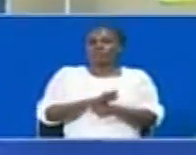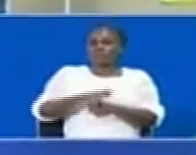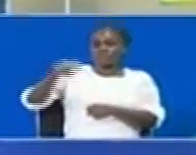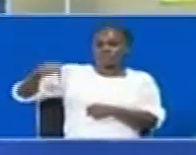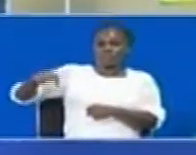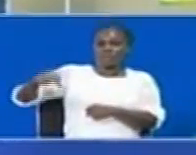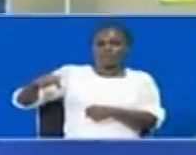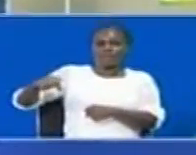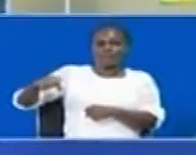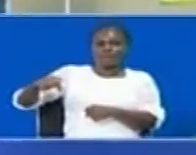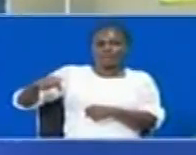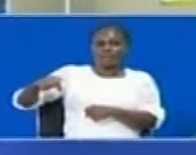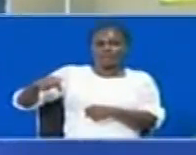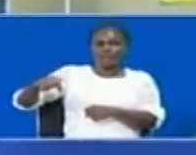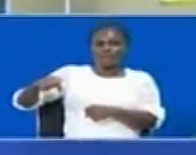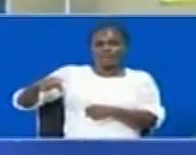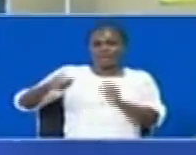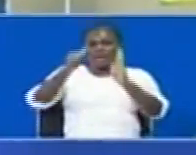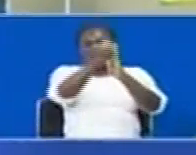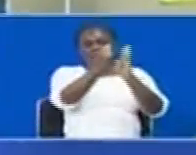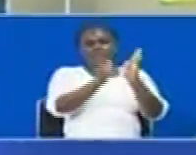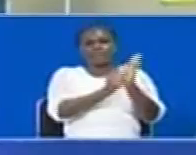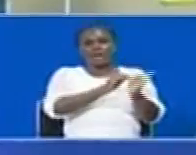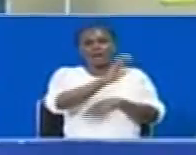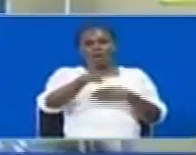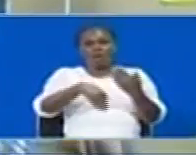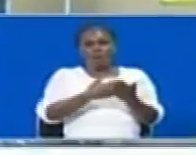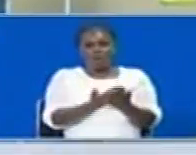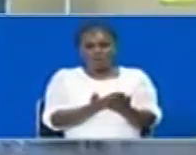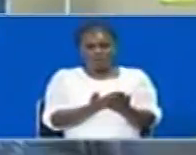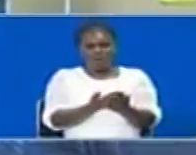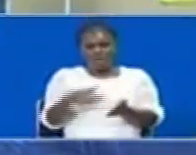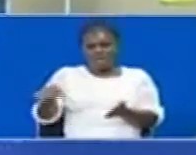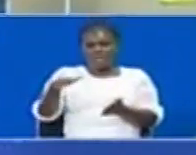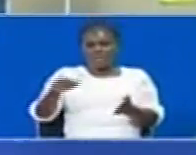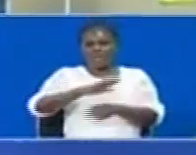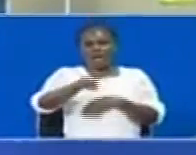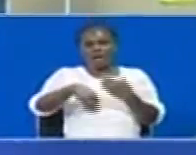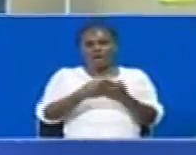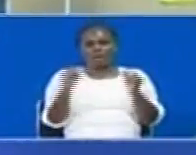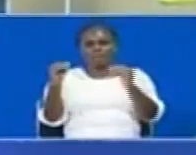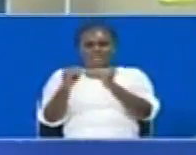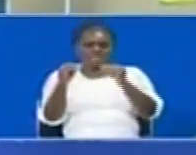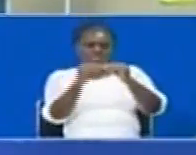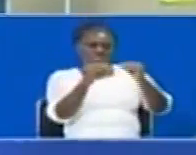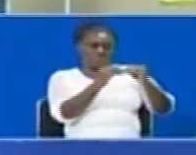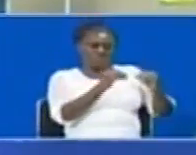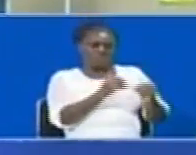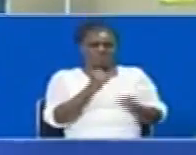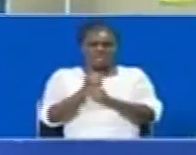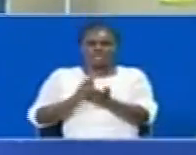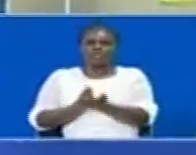leo zile nyanja zote za nchi na zile regions zetu zote zimeweza kufanya mikutano na zimehakikisha